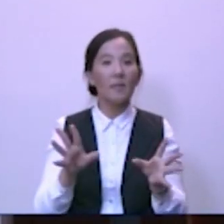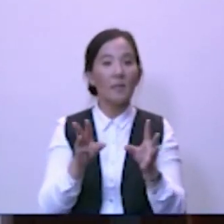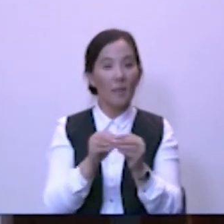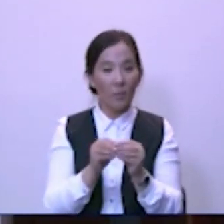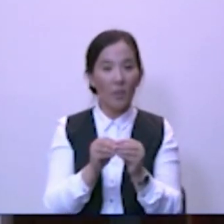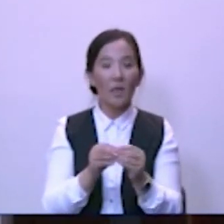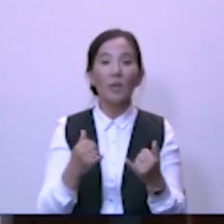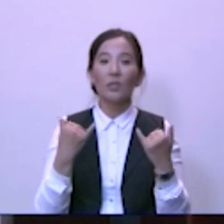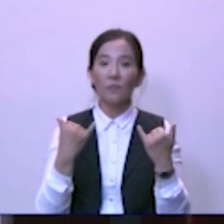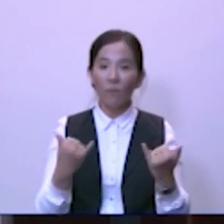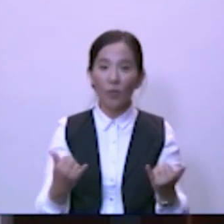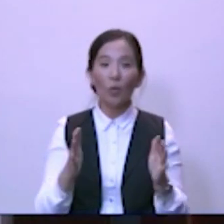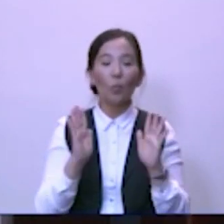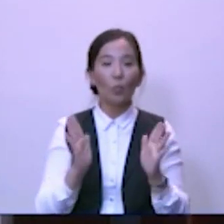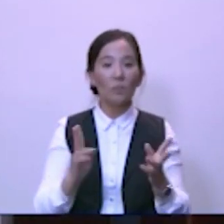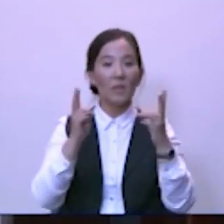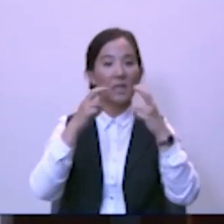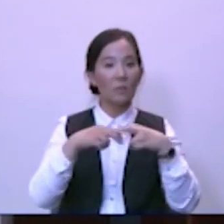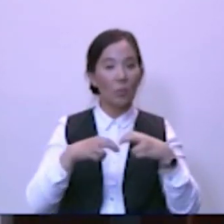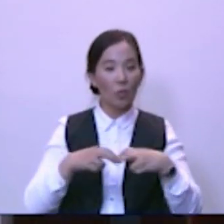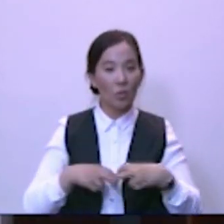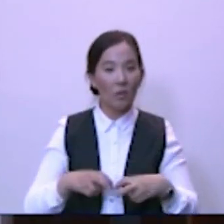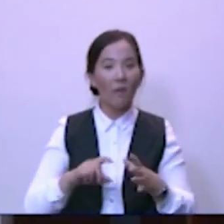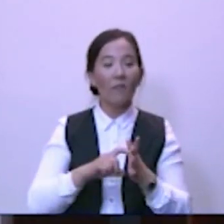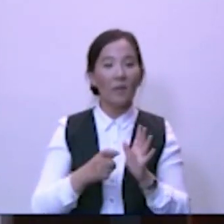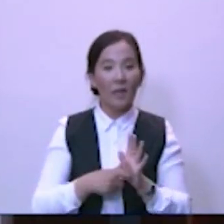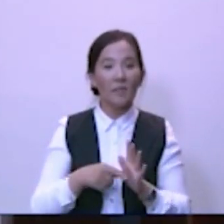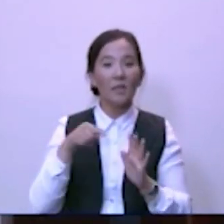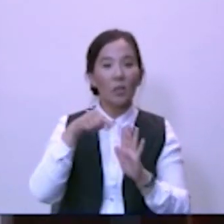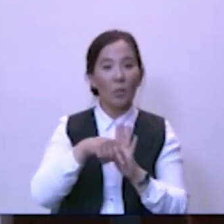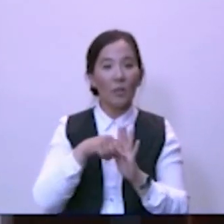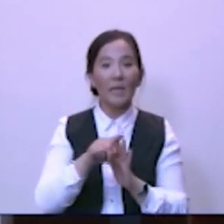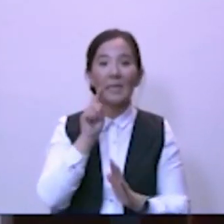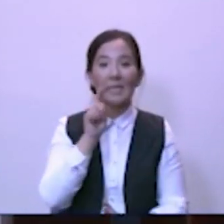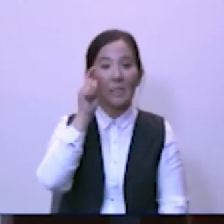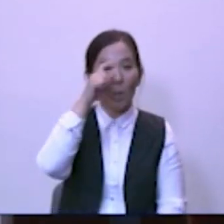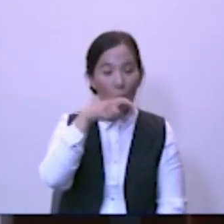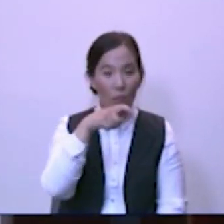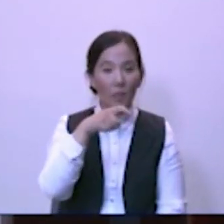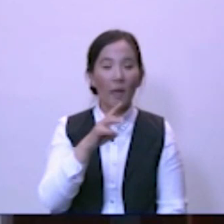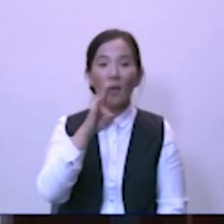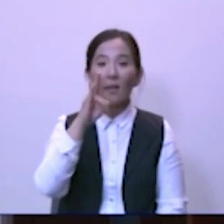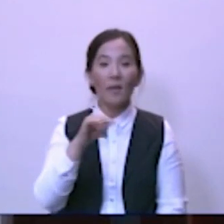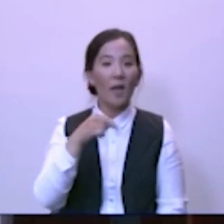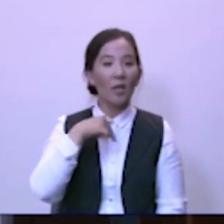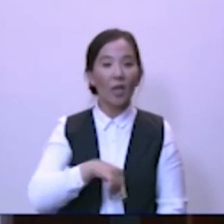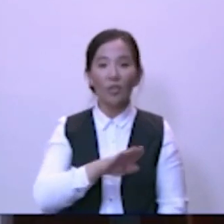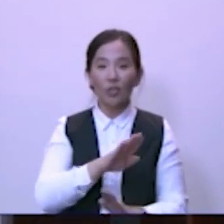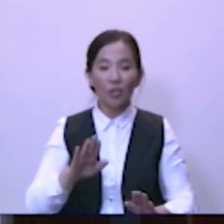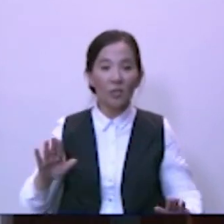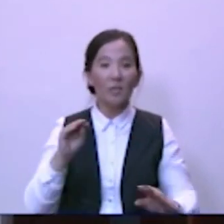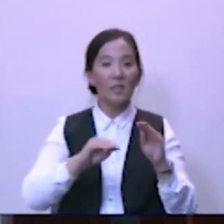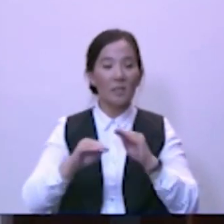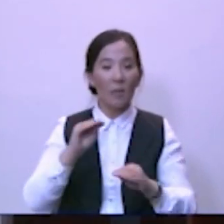сегодня мы разберем класс неорганических соединений кислоты неорганические соединения одна из этих